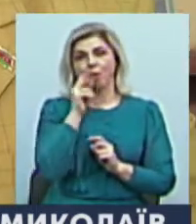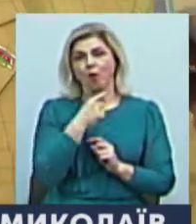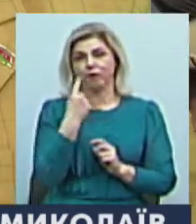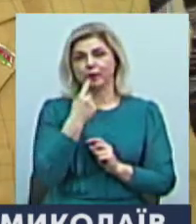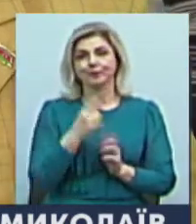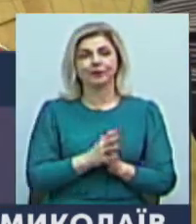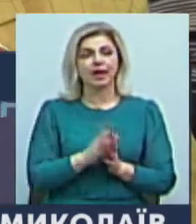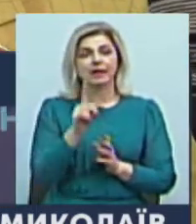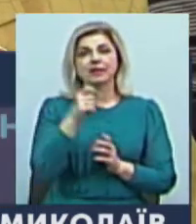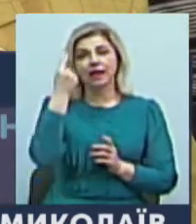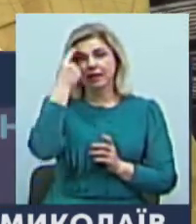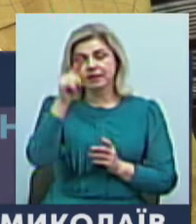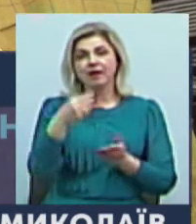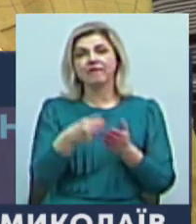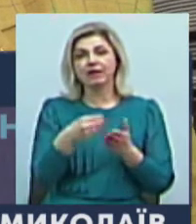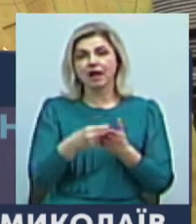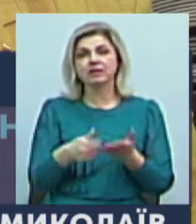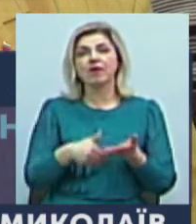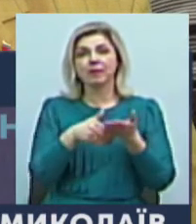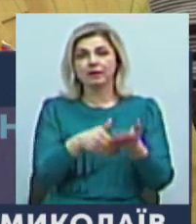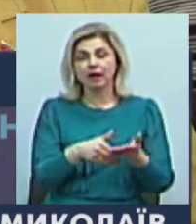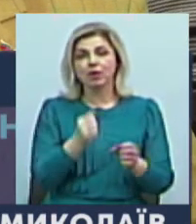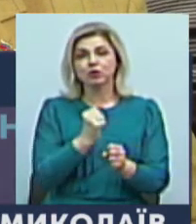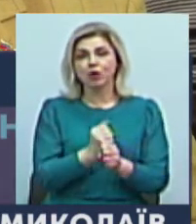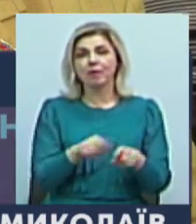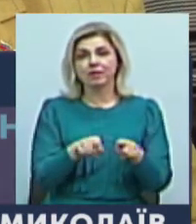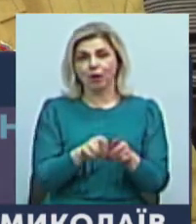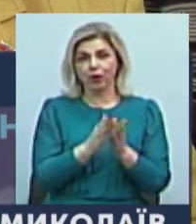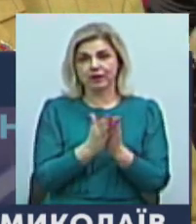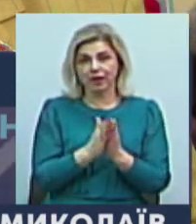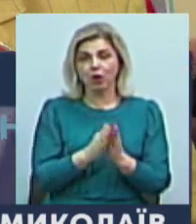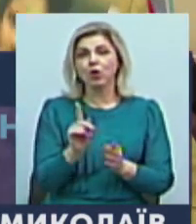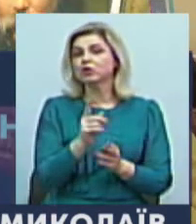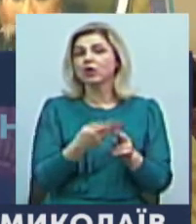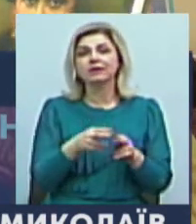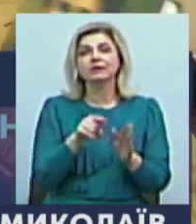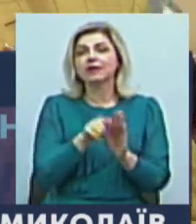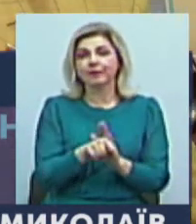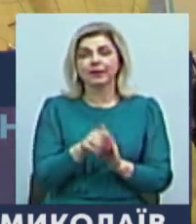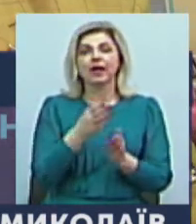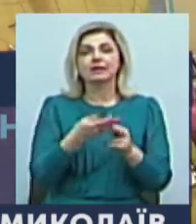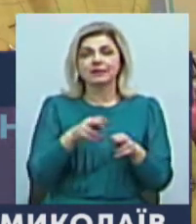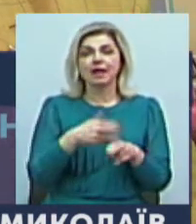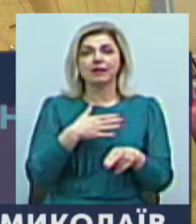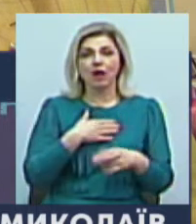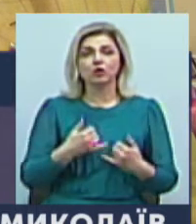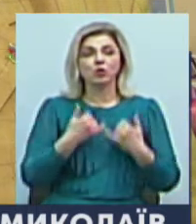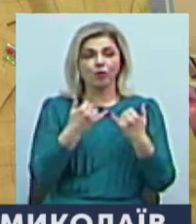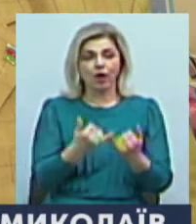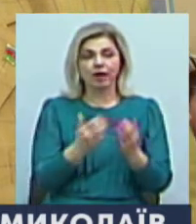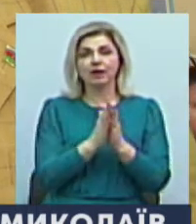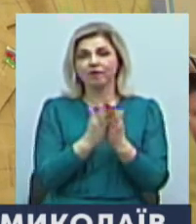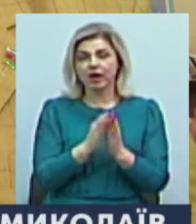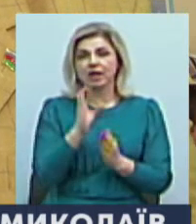За ініціативою, за фінансової підтримки ми зробили ось таку книгу. Що вона із себе представляє? Ось наш шановний поет з